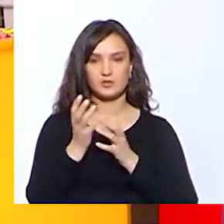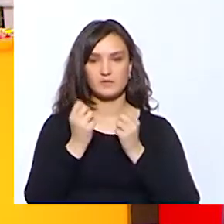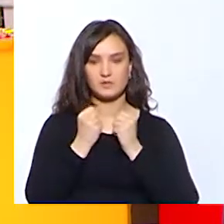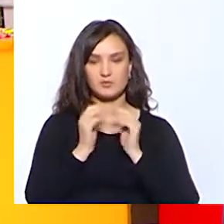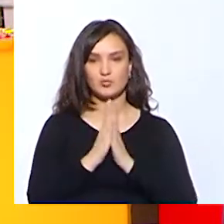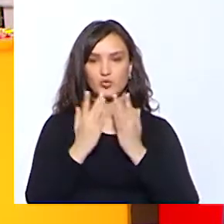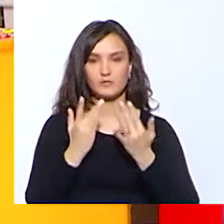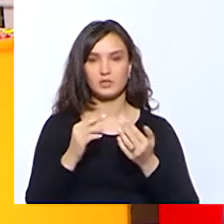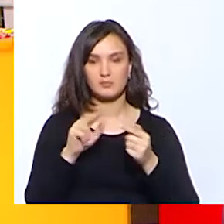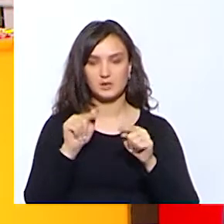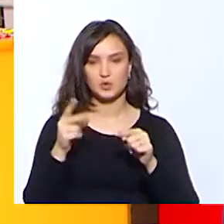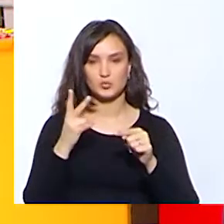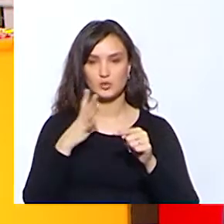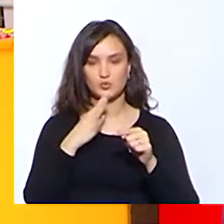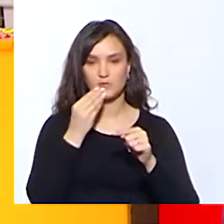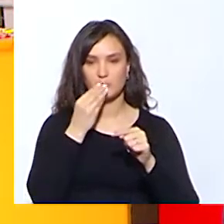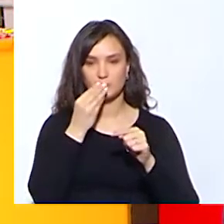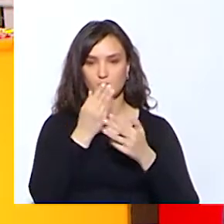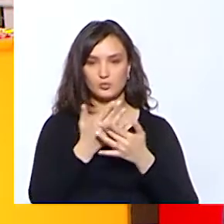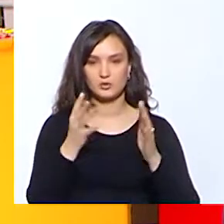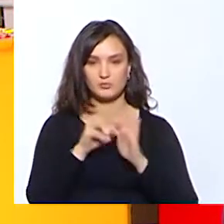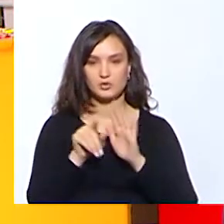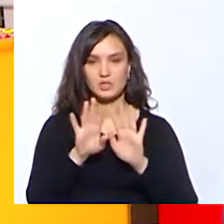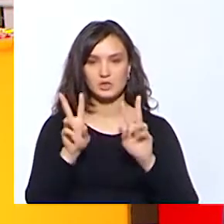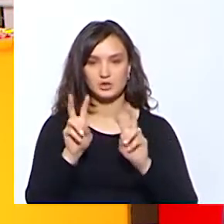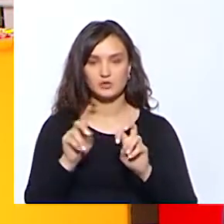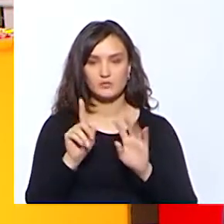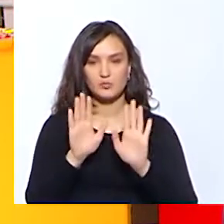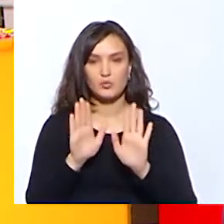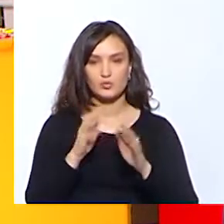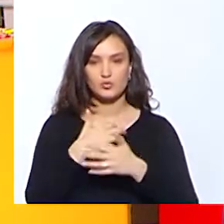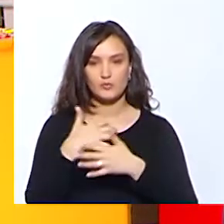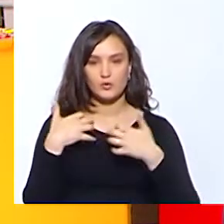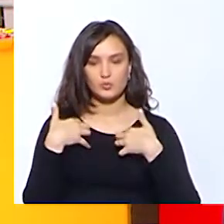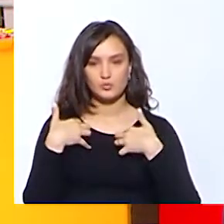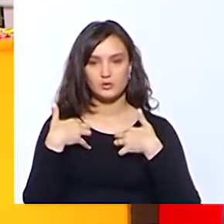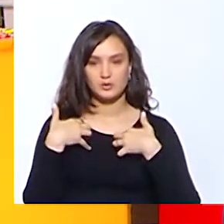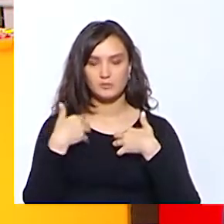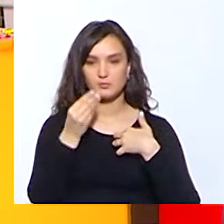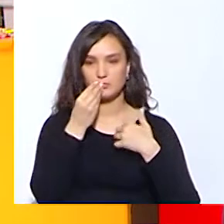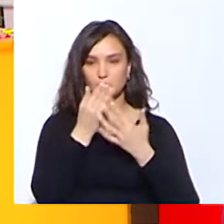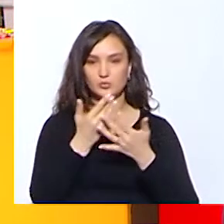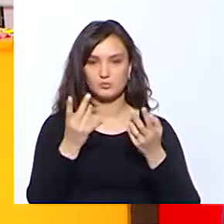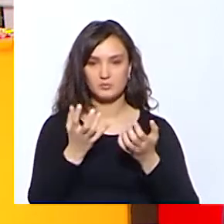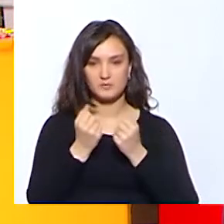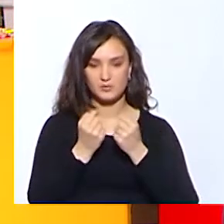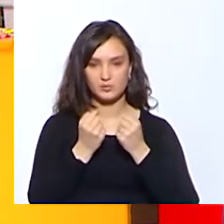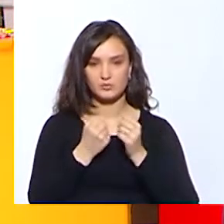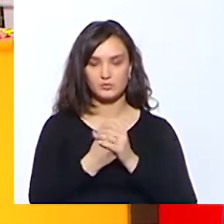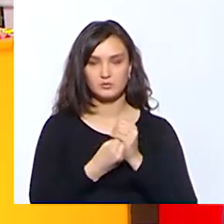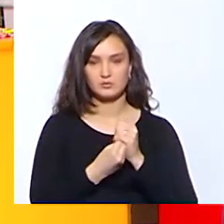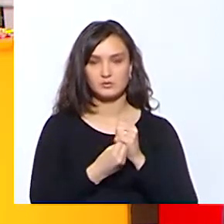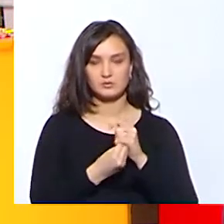მოთხოვნილება. Da ეს უნდა აისახოს საკვებ პროდუქტებში. Არნიშნავს ეს, რომ მხოლოდ ცხოველური წარმოშობის ცილა უნდა მივიღოთ. Გაგახსენებთ,